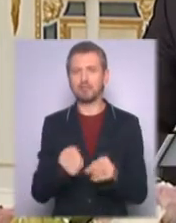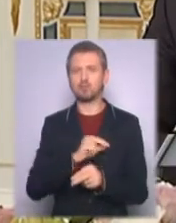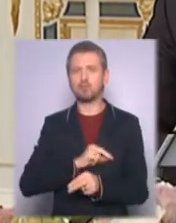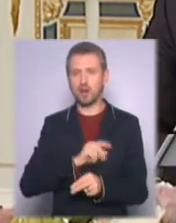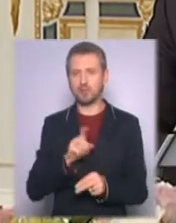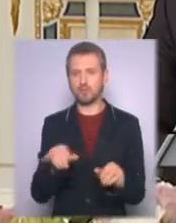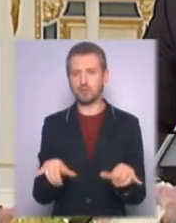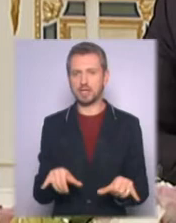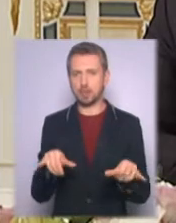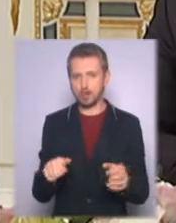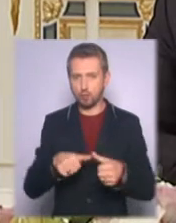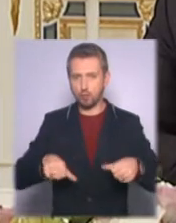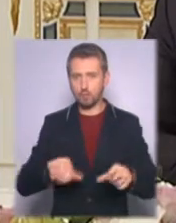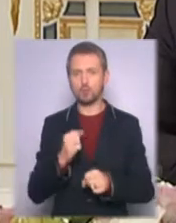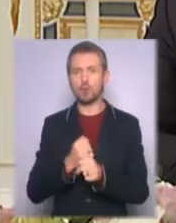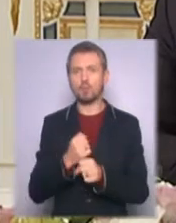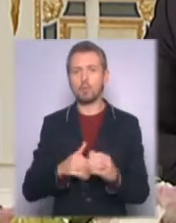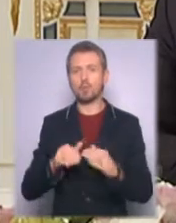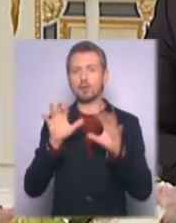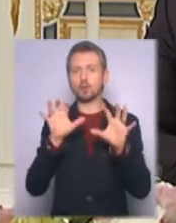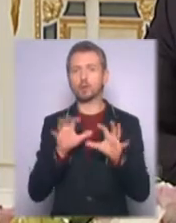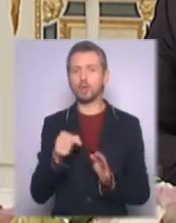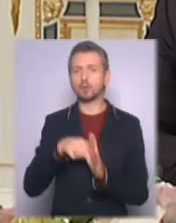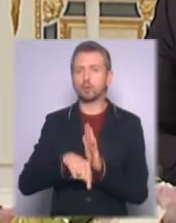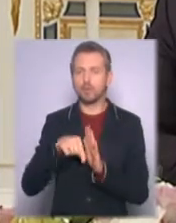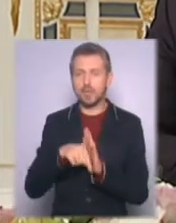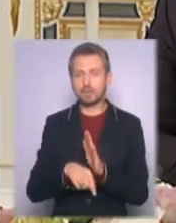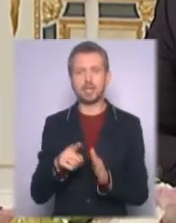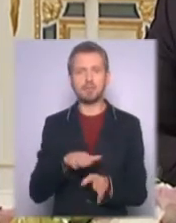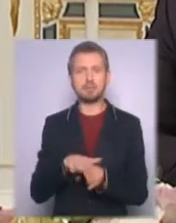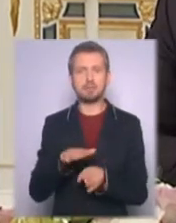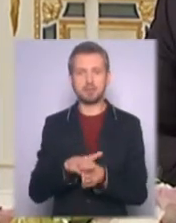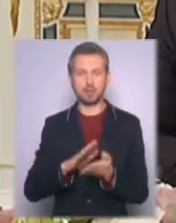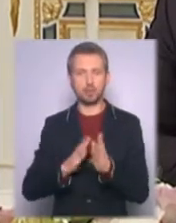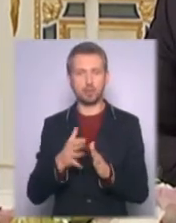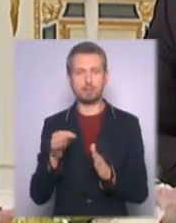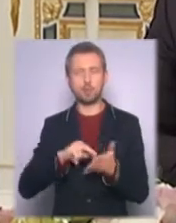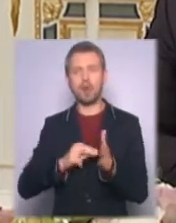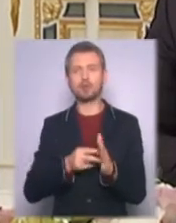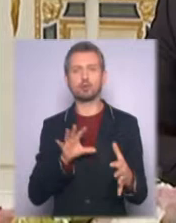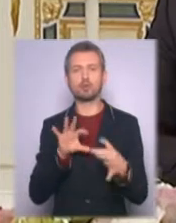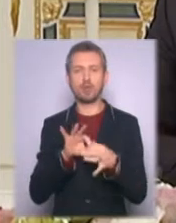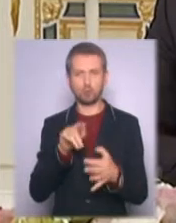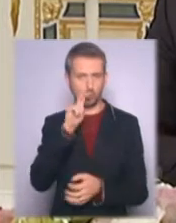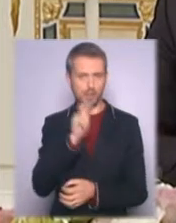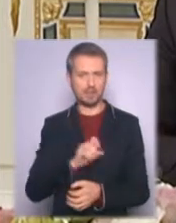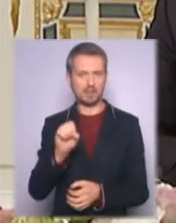Венеціанською комісією у роботі над законодавством в контексті імплементації угоди про асоціацію України з Європейським